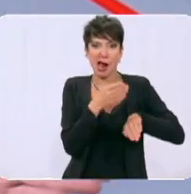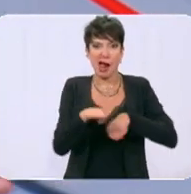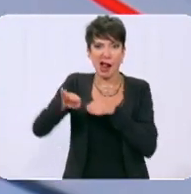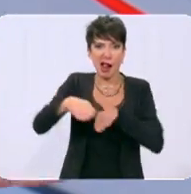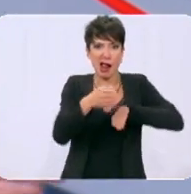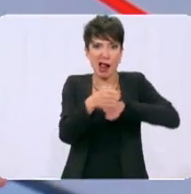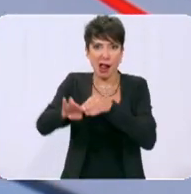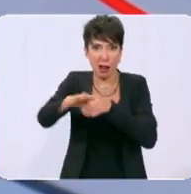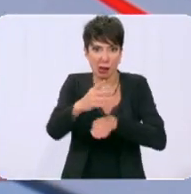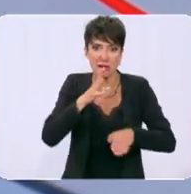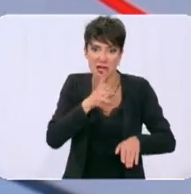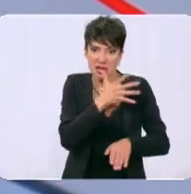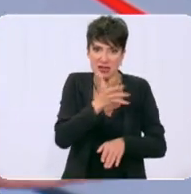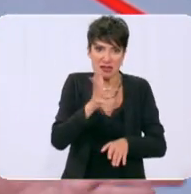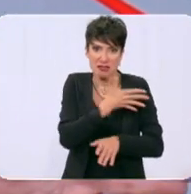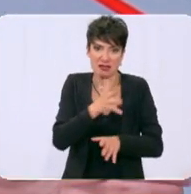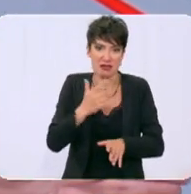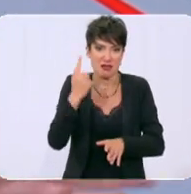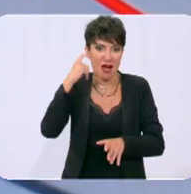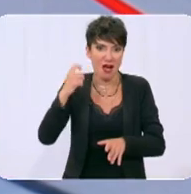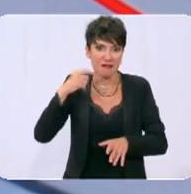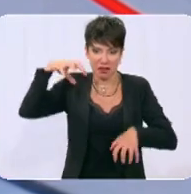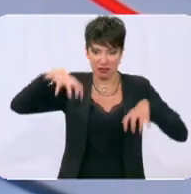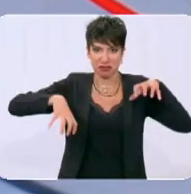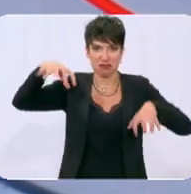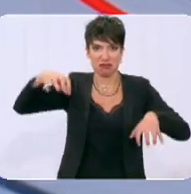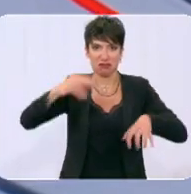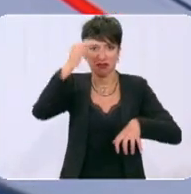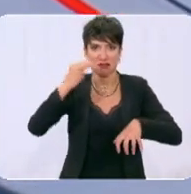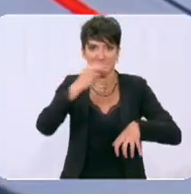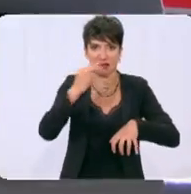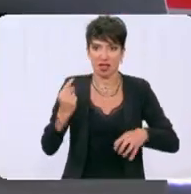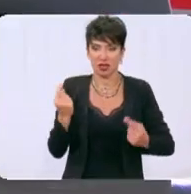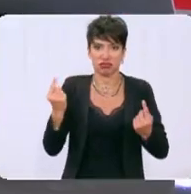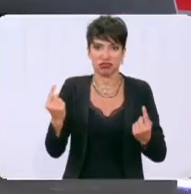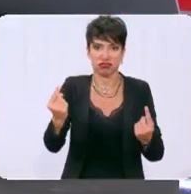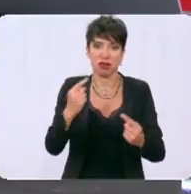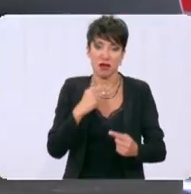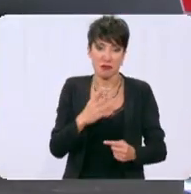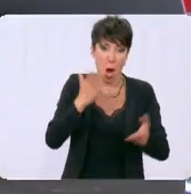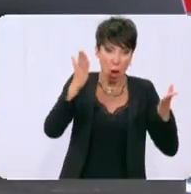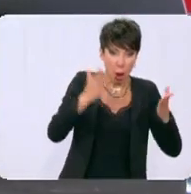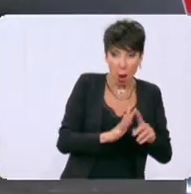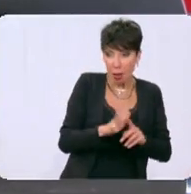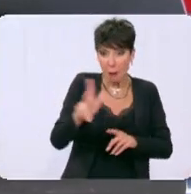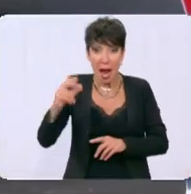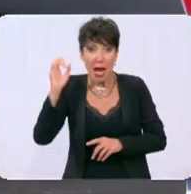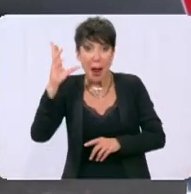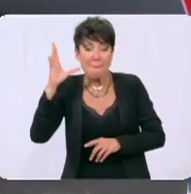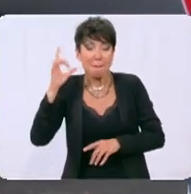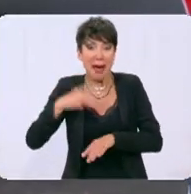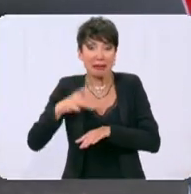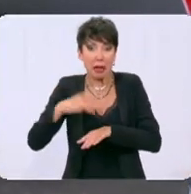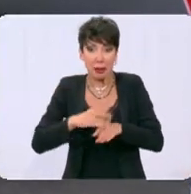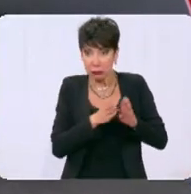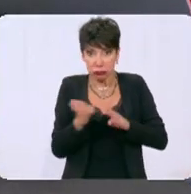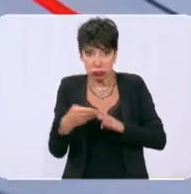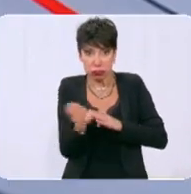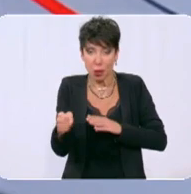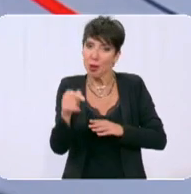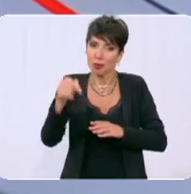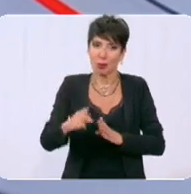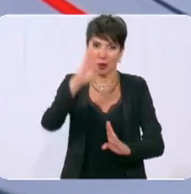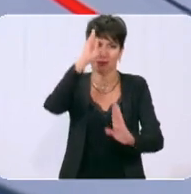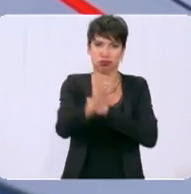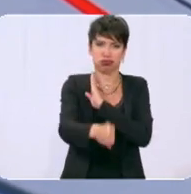απλά, γεμάτος δρόμος από εικονοστάσια δεξιά και αριστερά. Τους χειρότερους δρόμους της χώρας. Έληξε αυτό το πρόβλημα και τώρα είναι σε εξέλιξη η κατασκευή